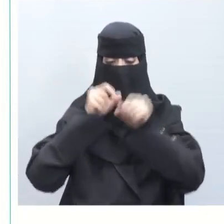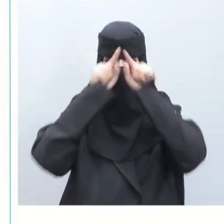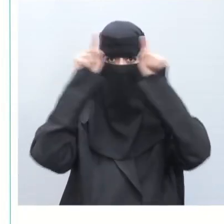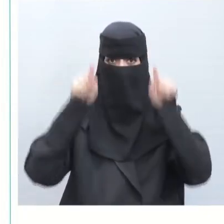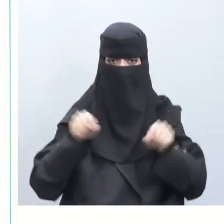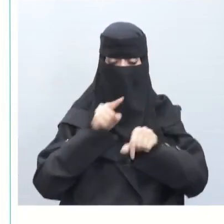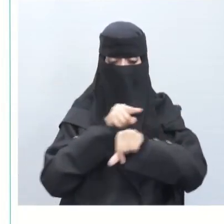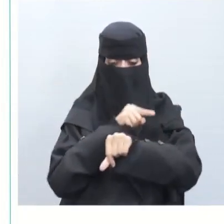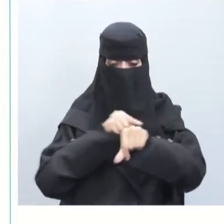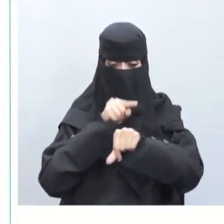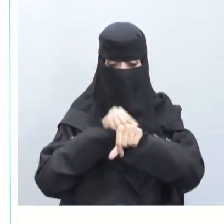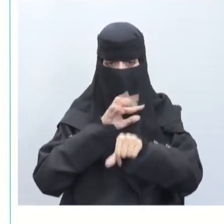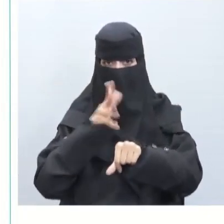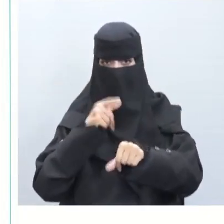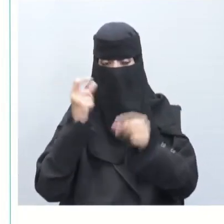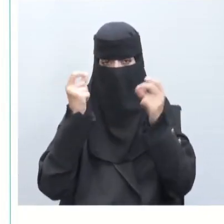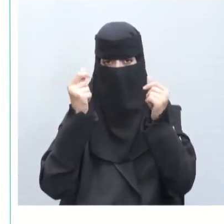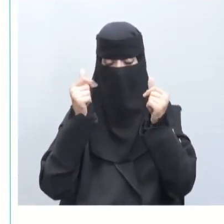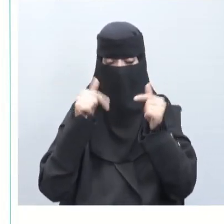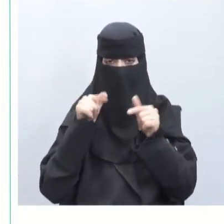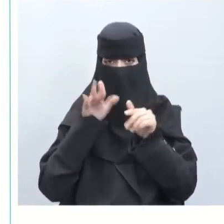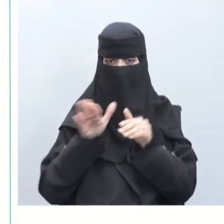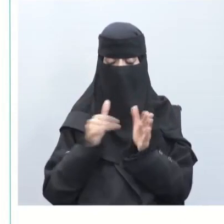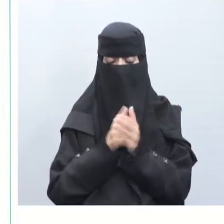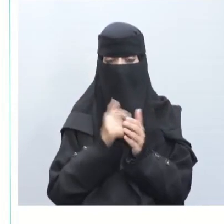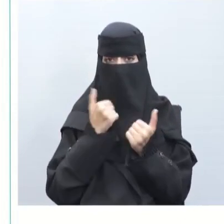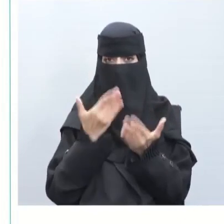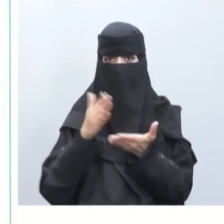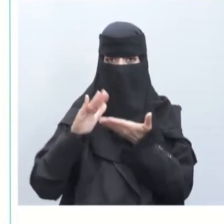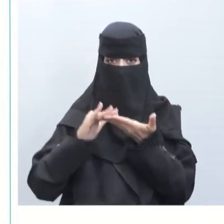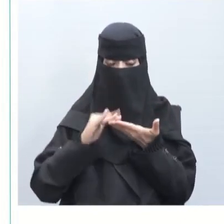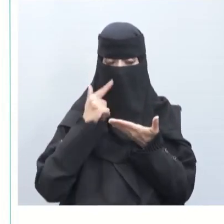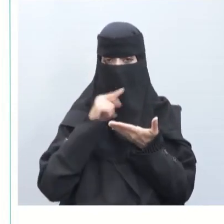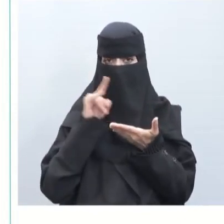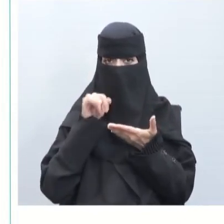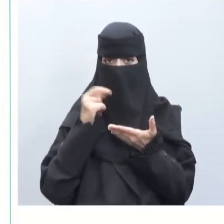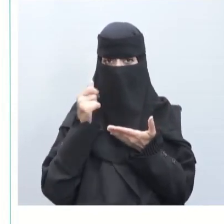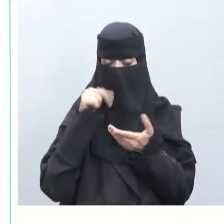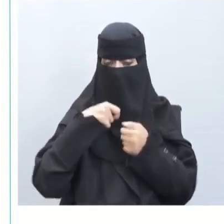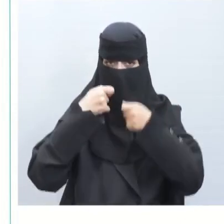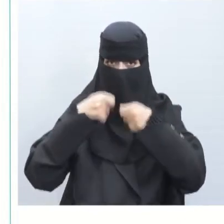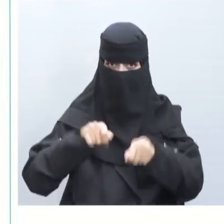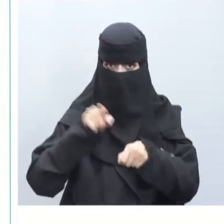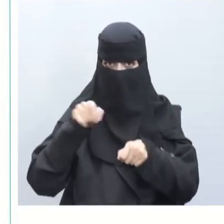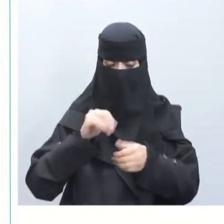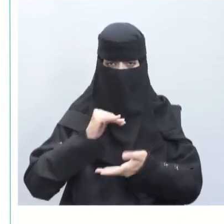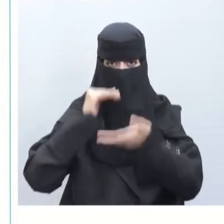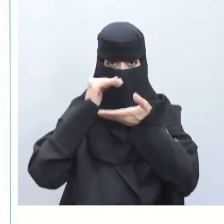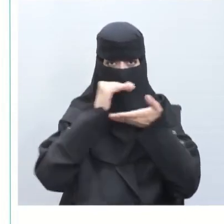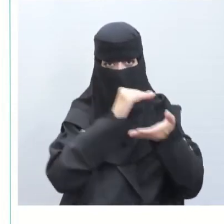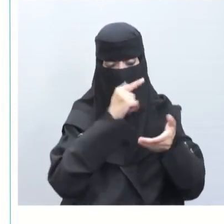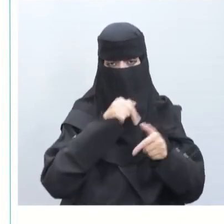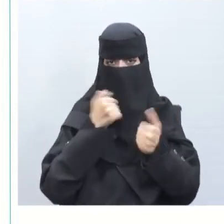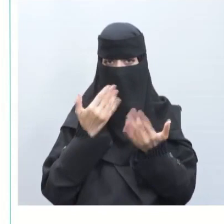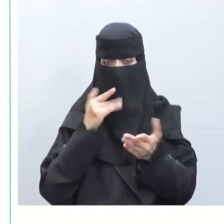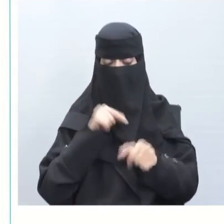سواء ضمن الاطار الزمني او الميزانيه الماليه قد لا تساعدنا الميزانيه بشراء مثلا هذه المنتجات او قد لا